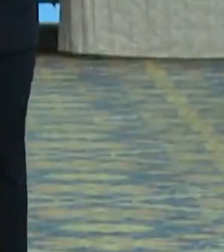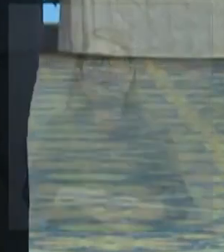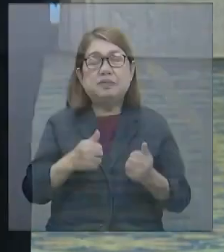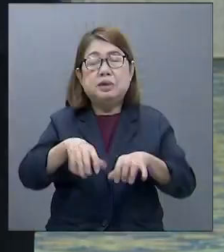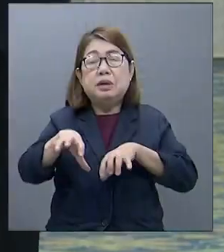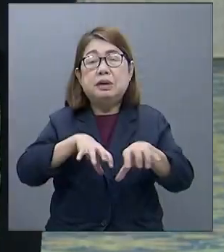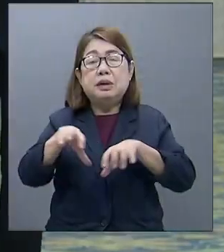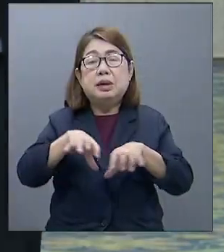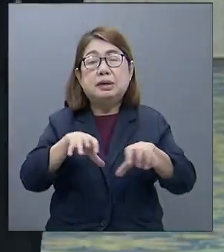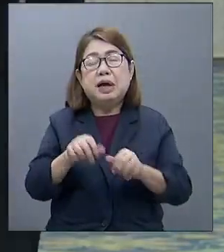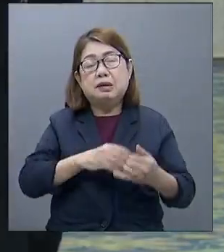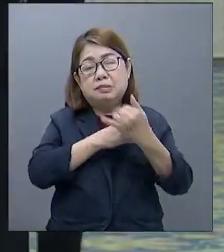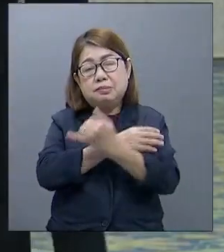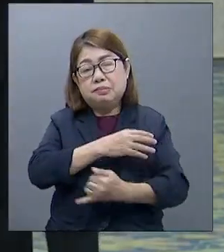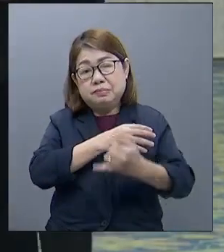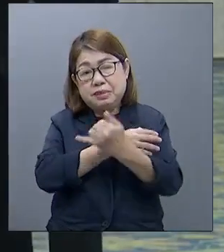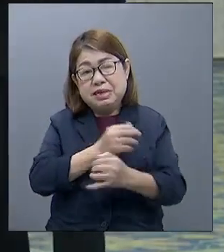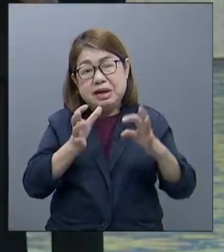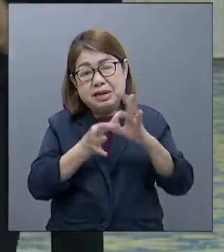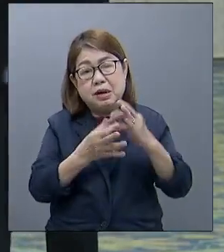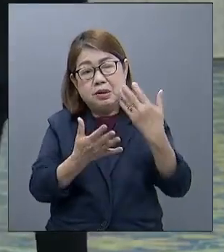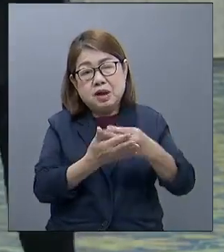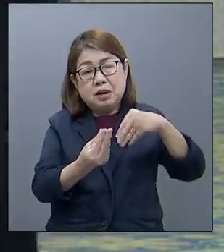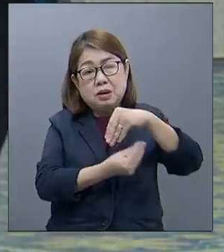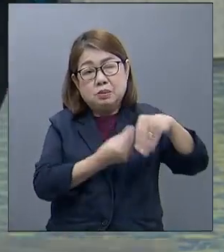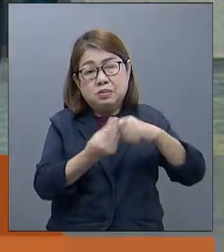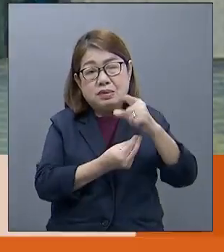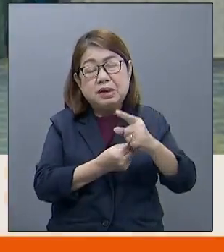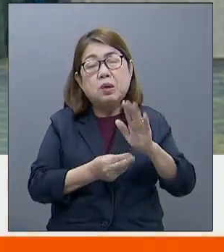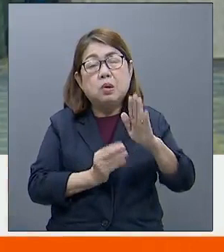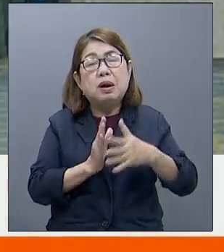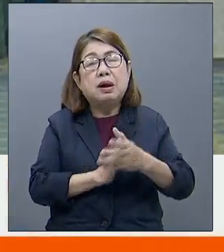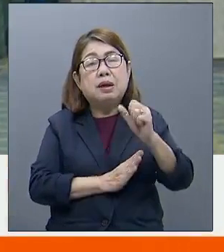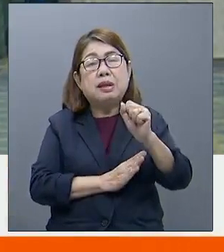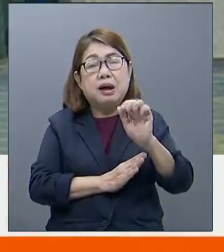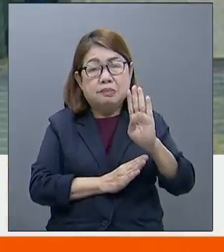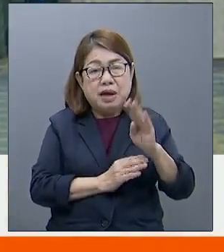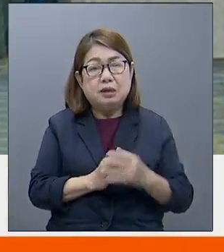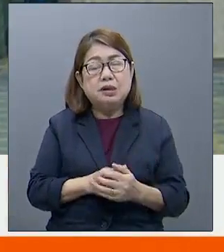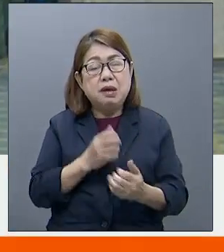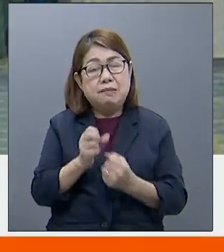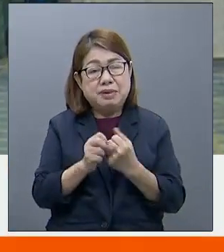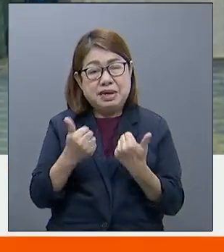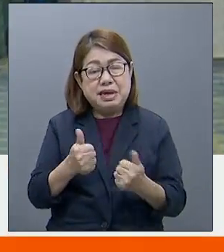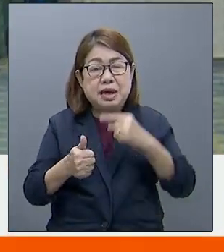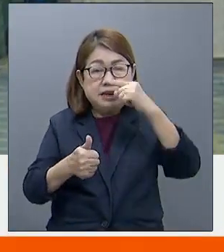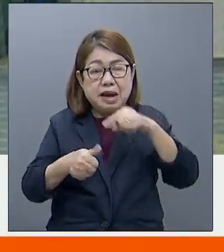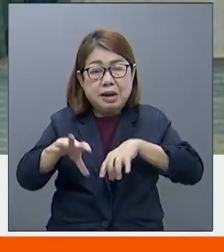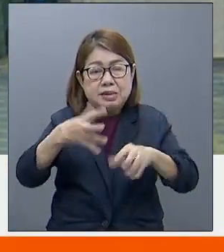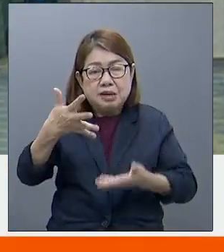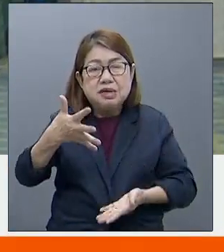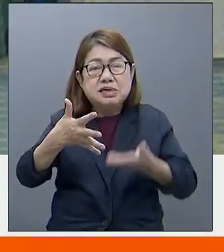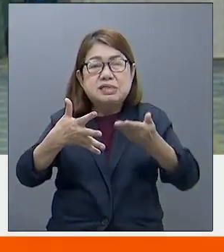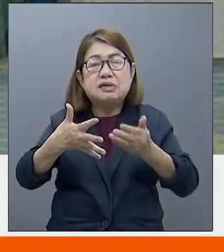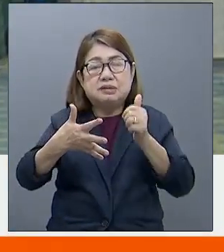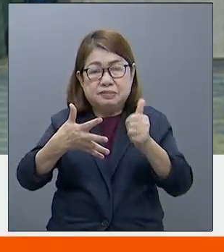จัดอันดับขีดความสามารถในการแข่งขันด้านดิจิทัลของสถาบัน IMD ในปีนี้นะคะปรากฏว่าอันดับของไทยดีขึ้นมา5อันดับ